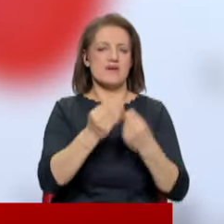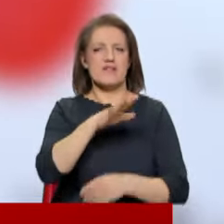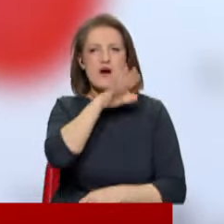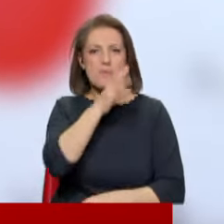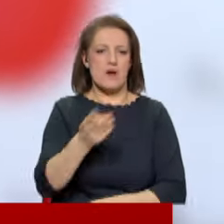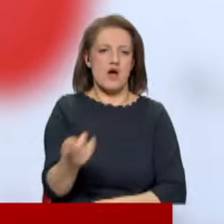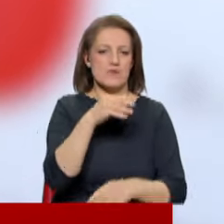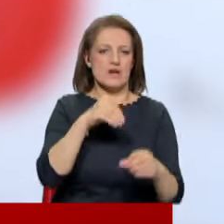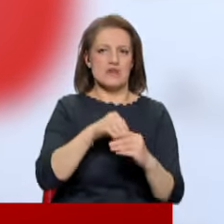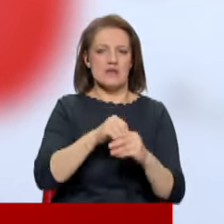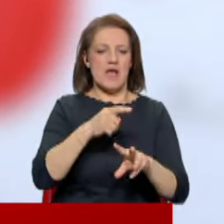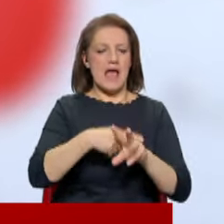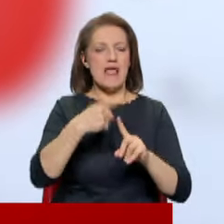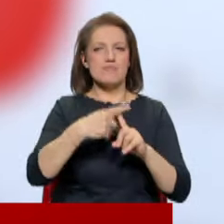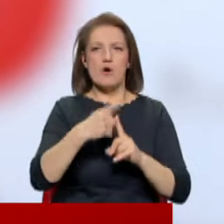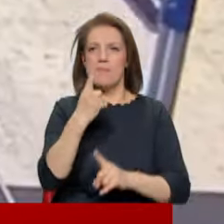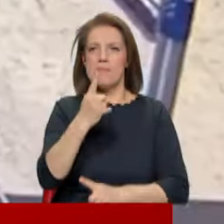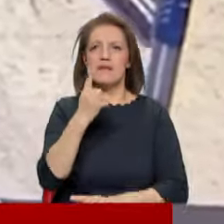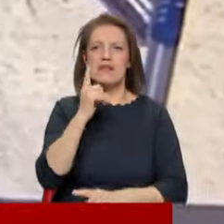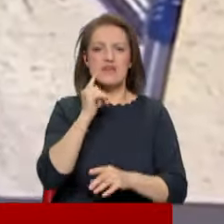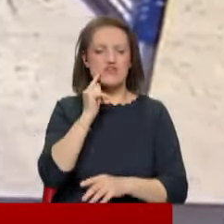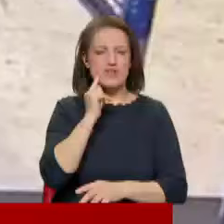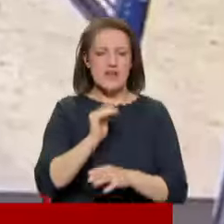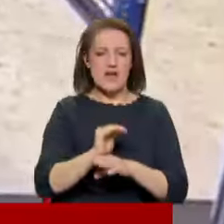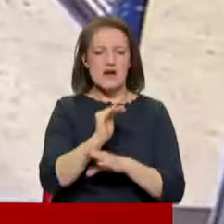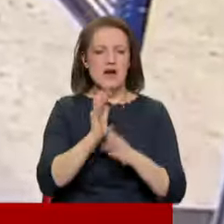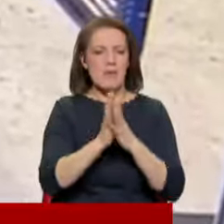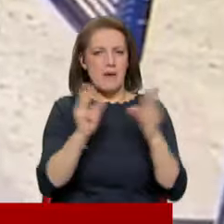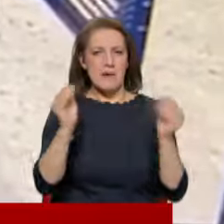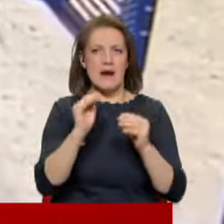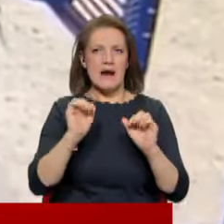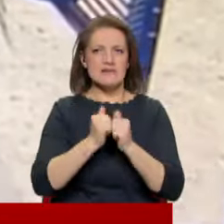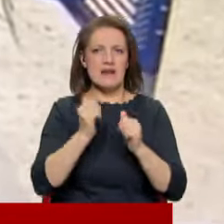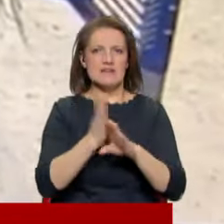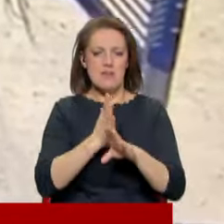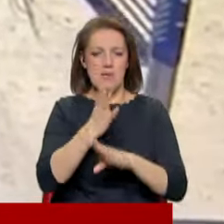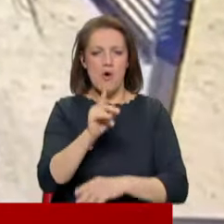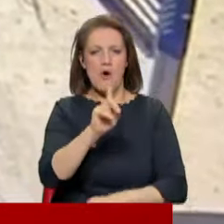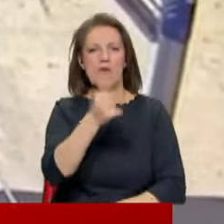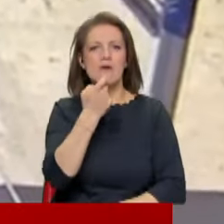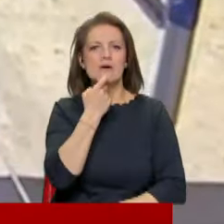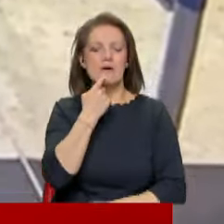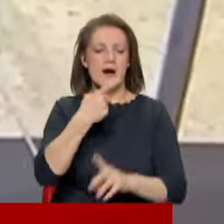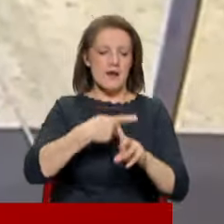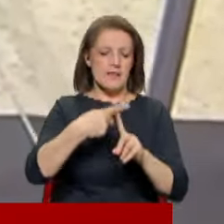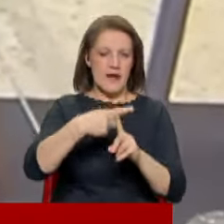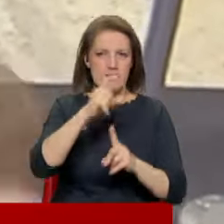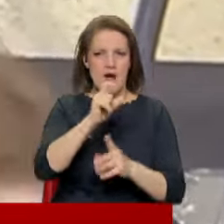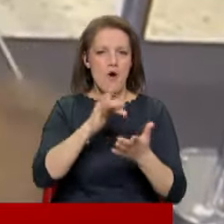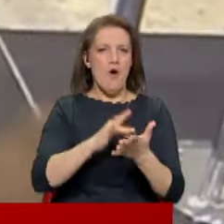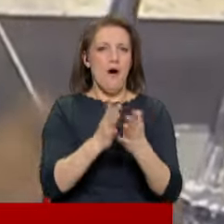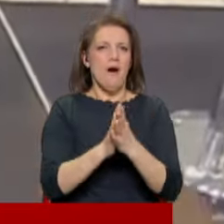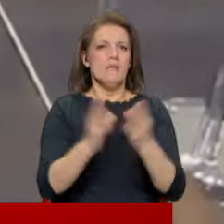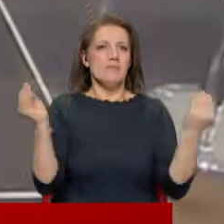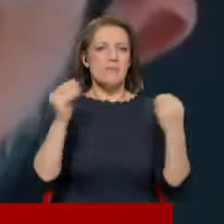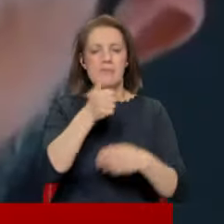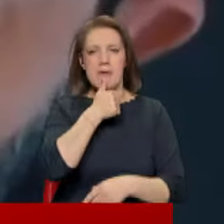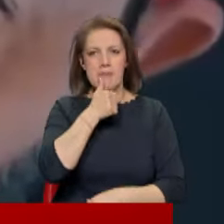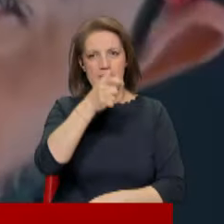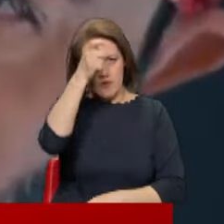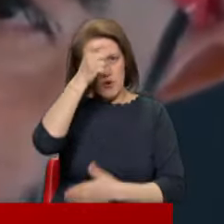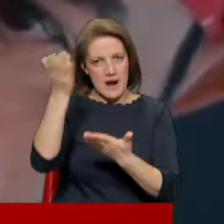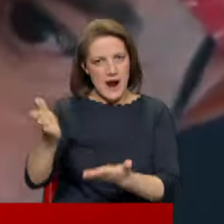kaçış için. Eylem Tok'la bir kişinin yaşamını yitirdiği kazaya sebep olan 16 yaşındaki oğlu T.C. ortada yok. Baba Türkiye'de